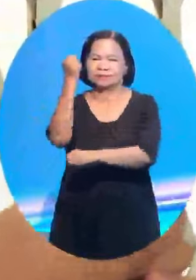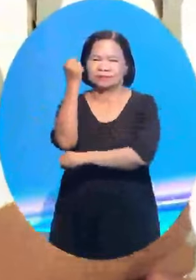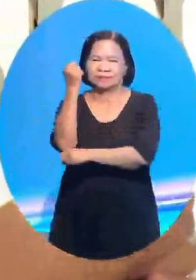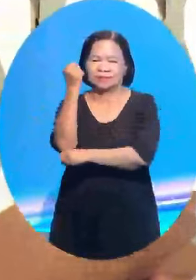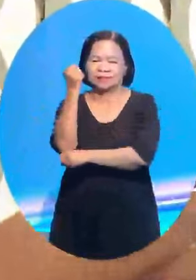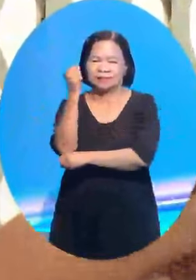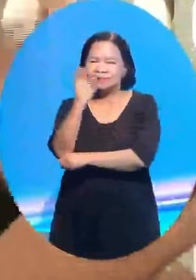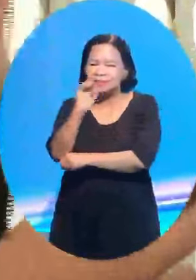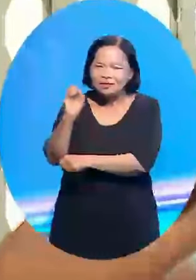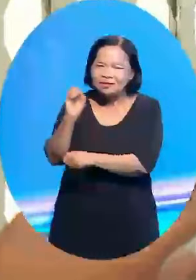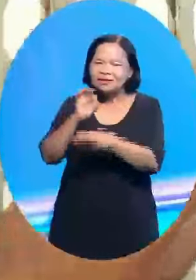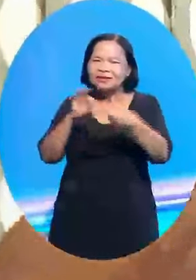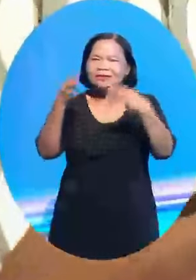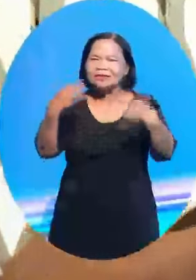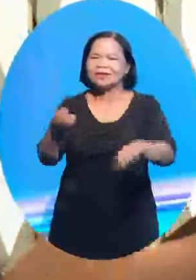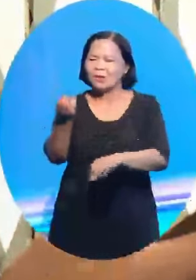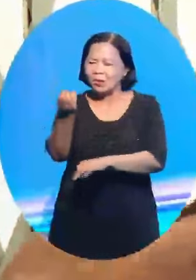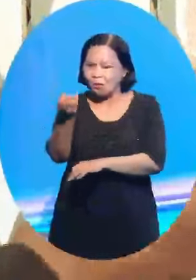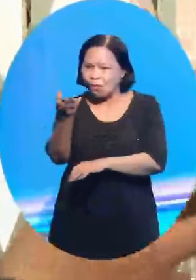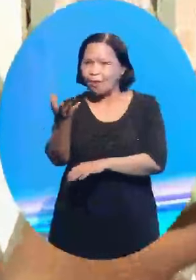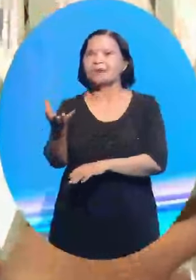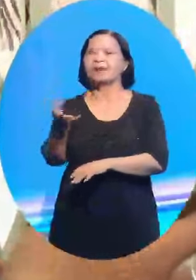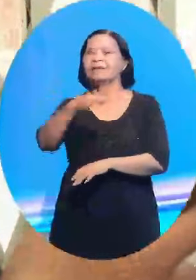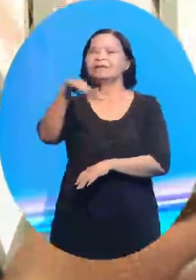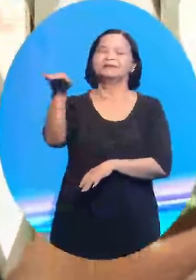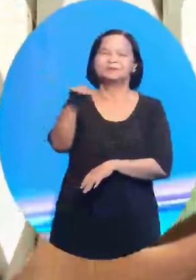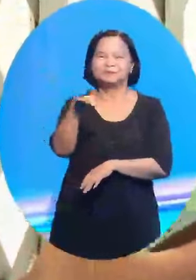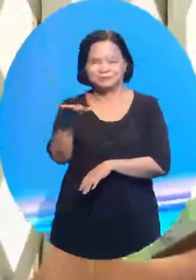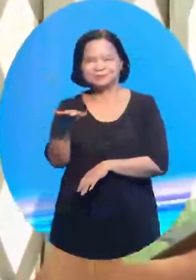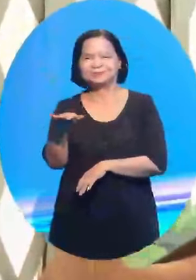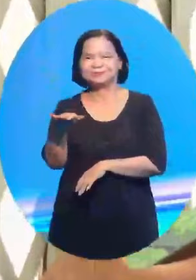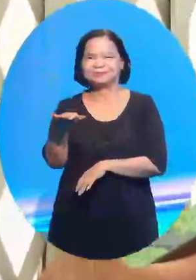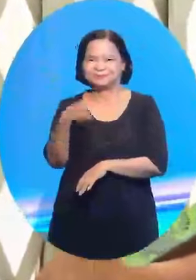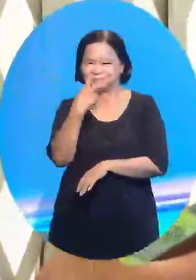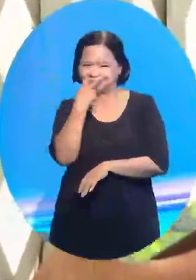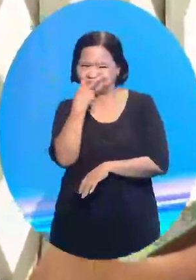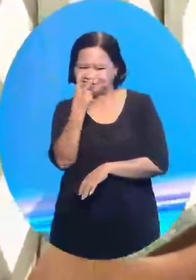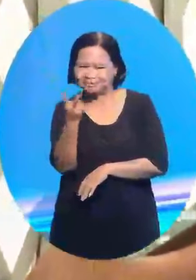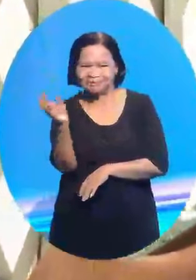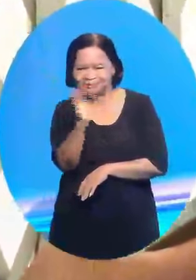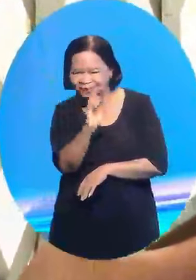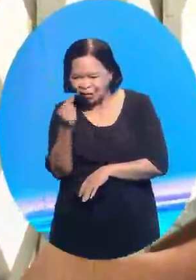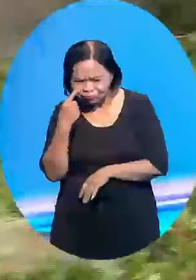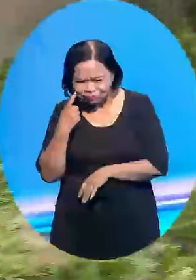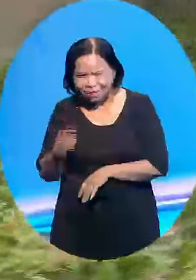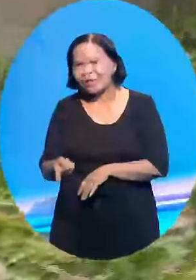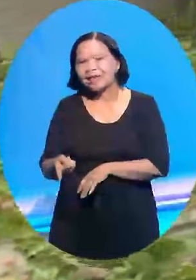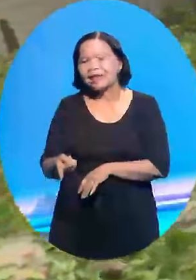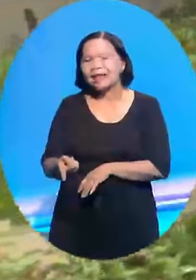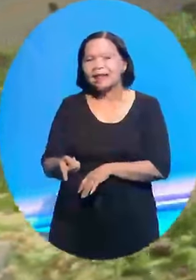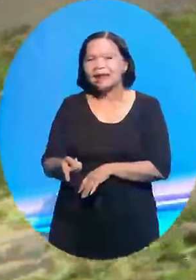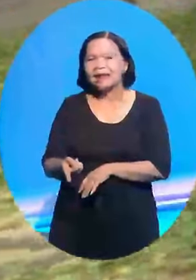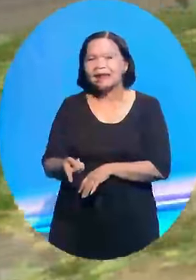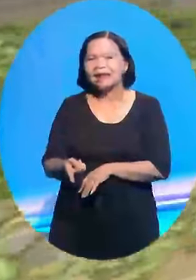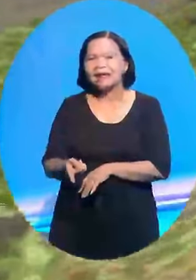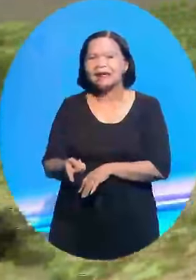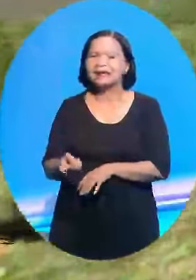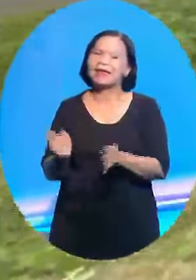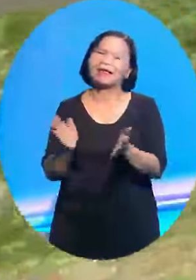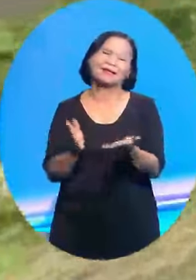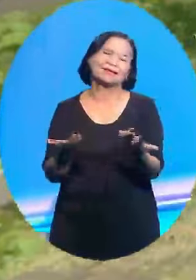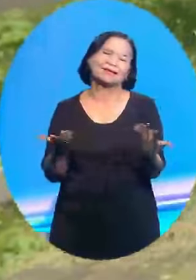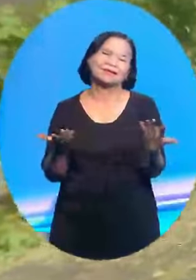không có vấn đề gì hết, hoa nó vẫn nở bình thường, cho nên là cũng kiểm tra nhưng mà không phát hiện ra cái gì. Mà hôm nay cũng không có gió máy gì hết. Thường